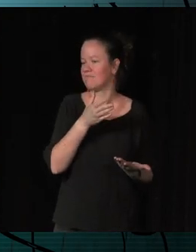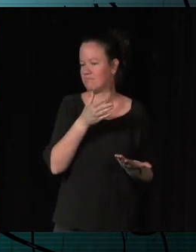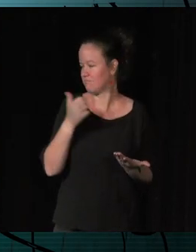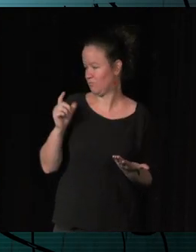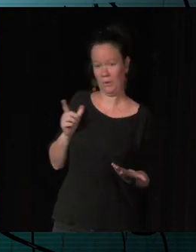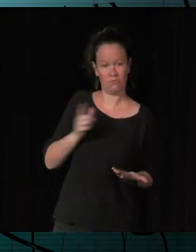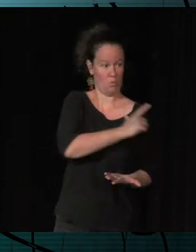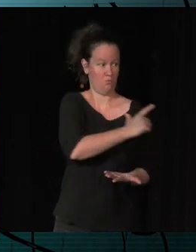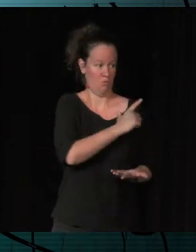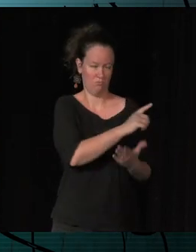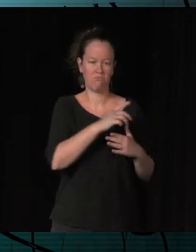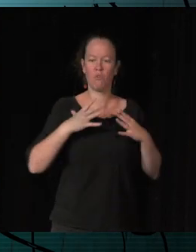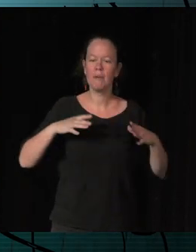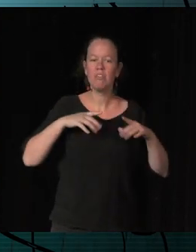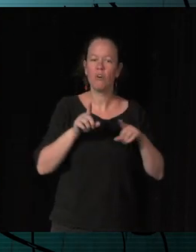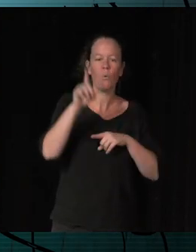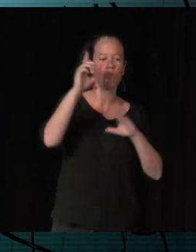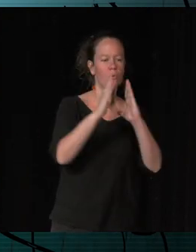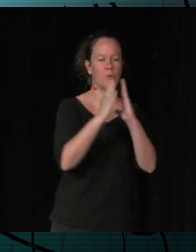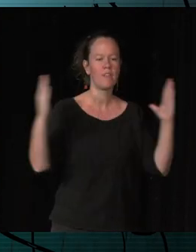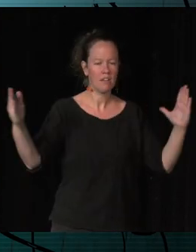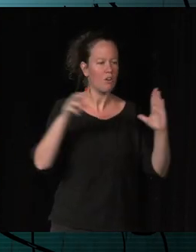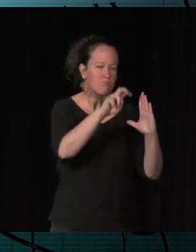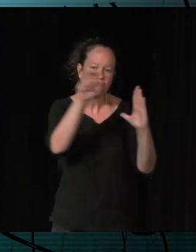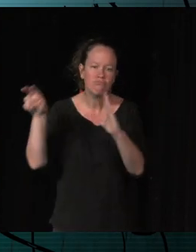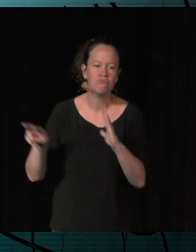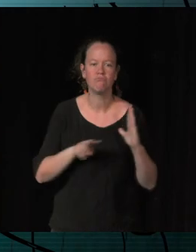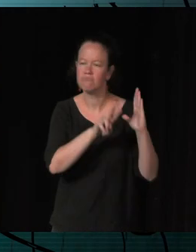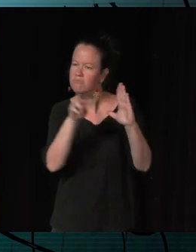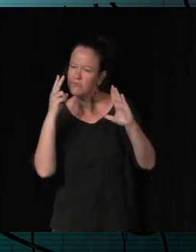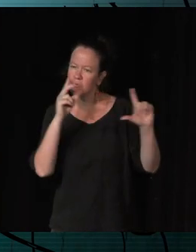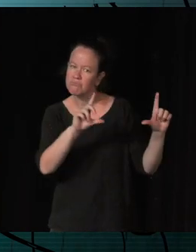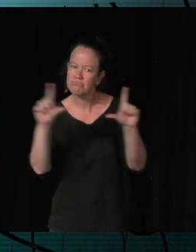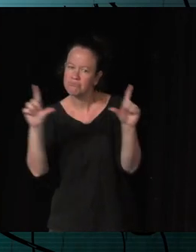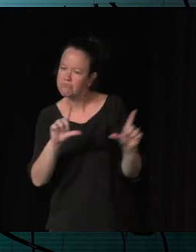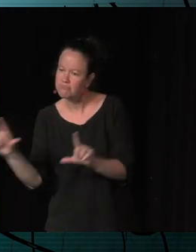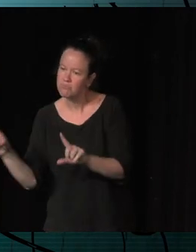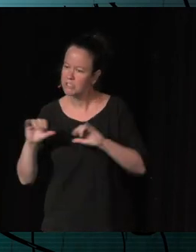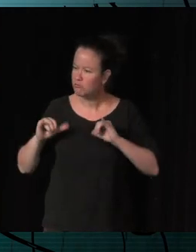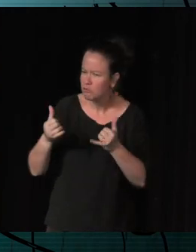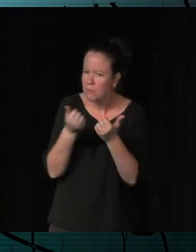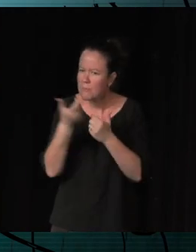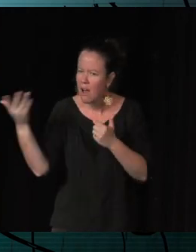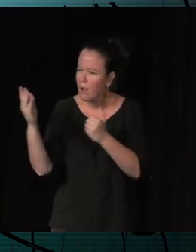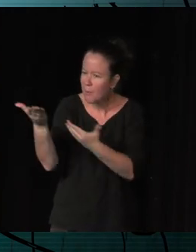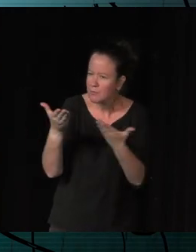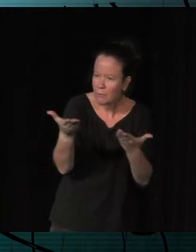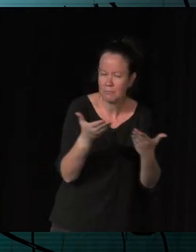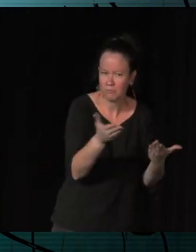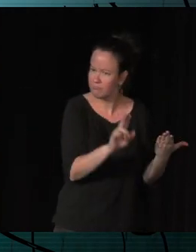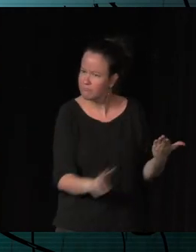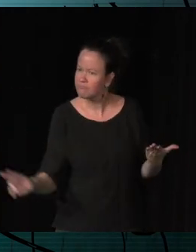l'exposition qui avait donc dans dans dans la bibliothèque où on voyait toute cette déclinaison de jeux d'horreur euh